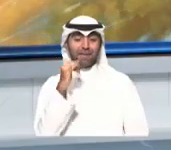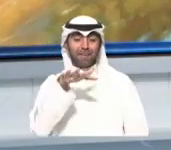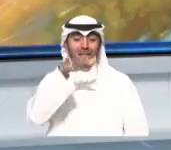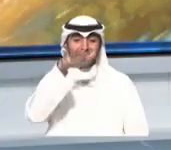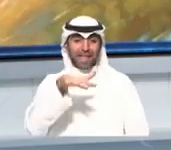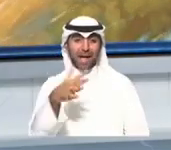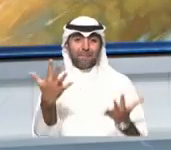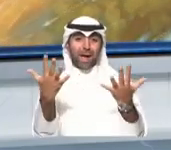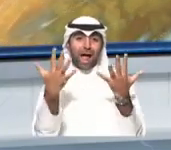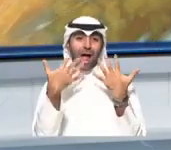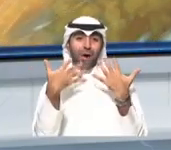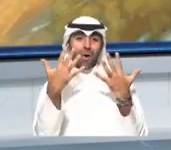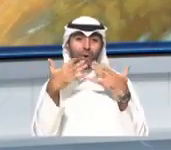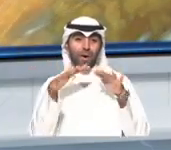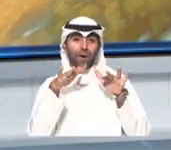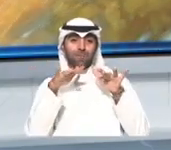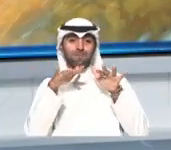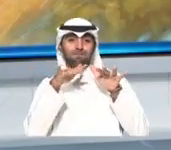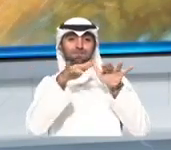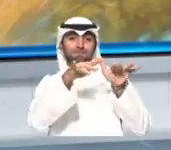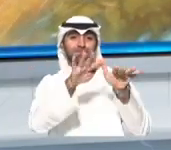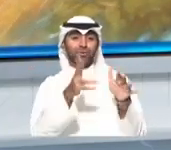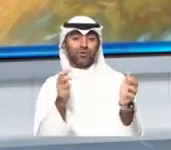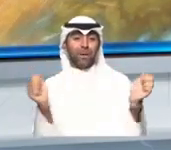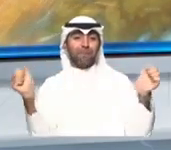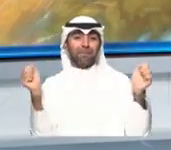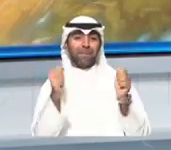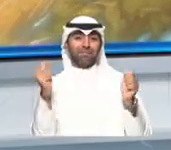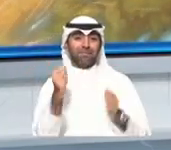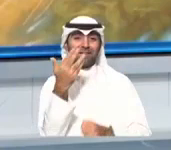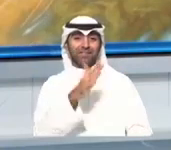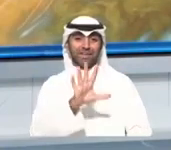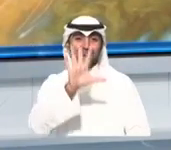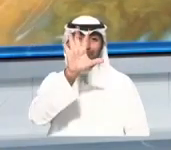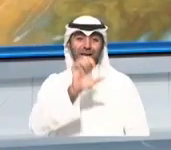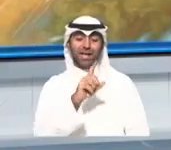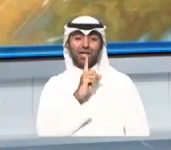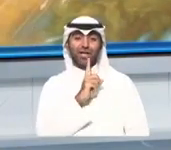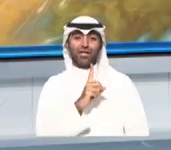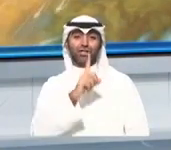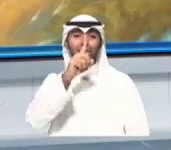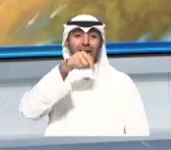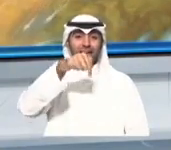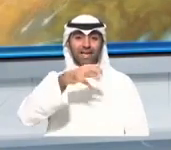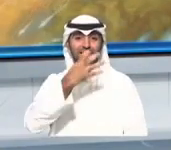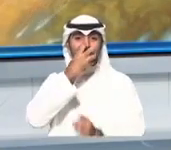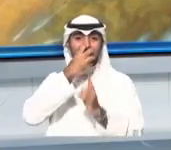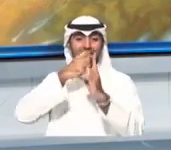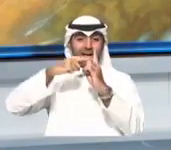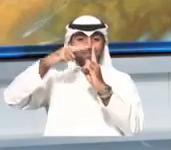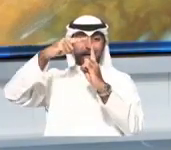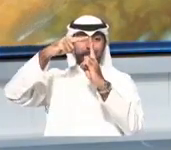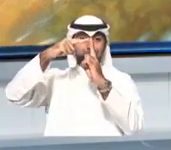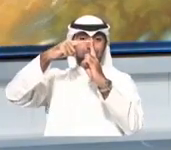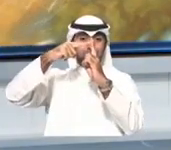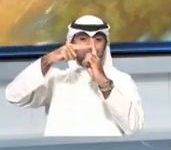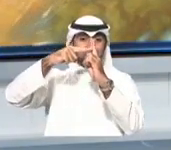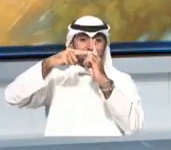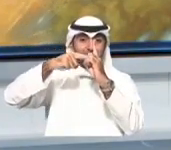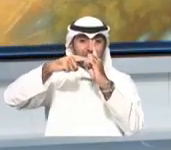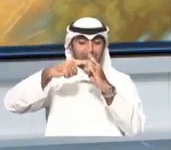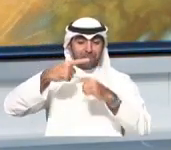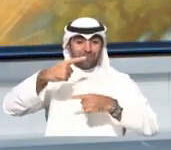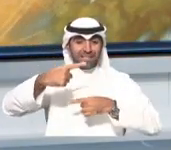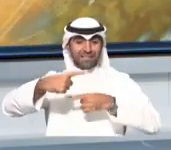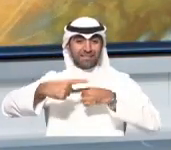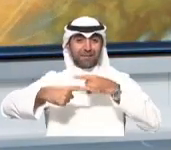درجات الحرارة خاصة خلال فترات الليل متأخرة. وأيضا نتوقع استمرار انخفاض درجات الحرارة للأيام المقبلة، ودرجات الحرارة